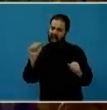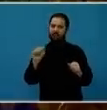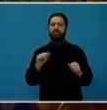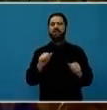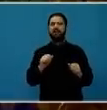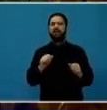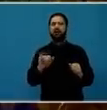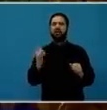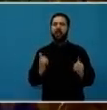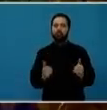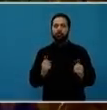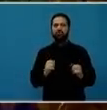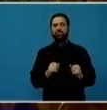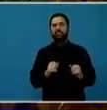atunci,